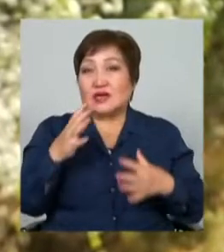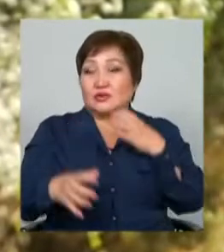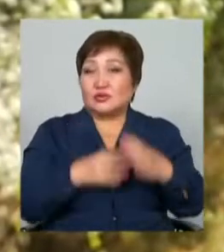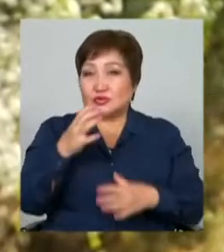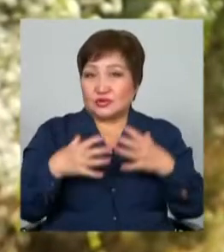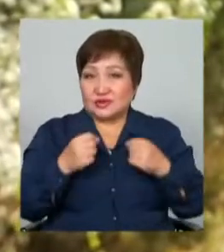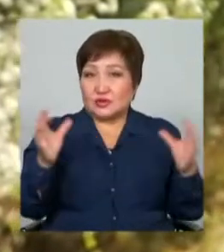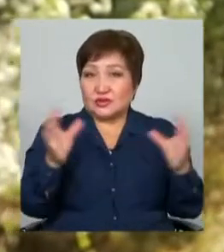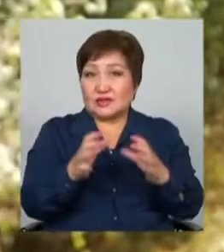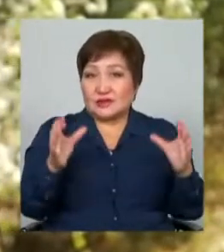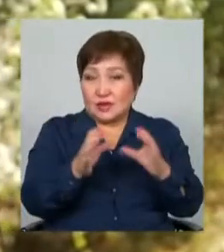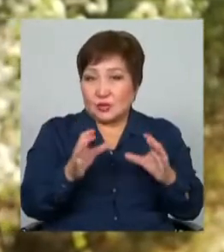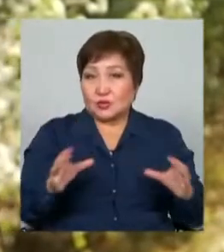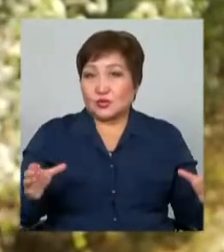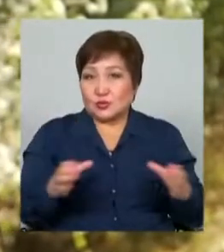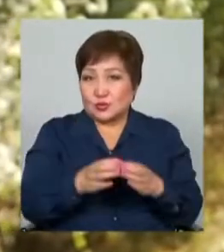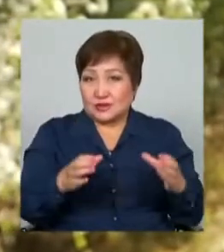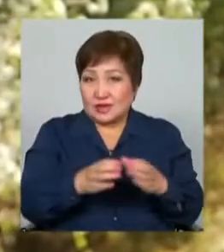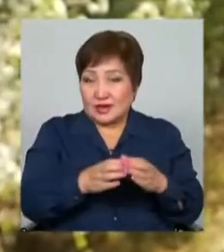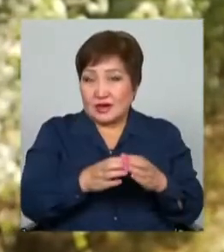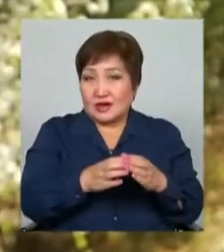классификациясында бета Б